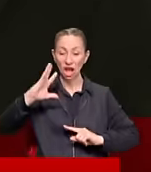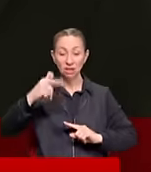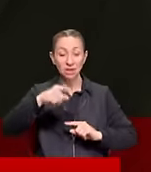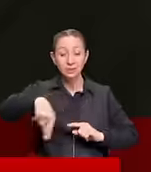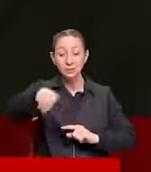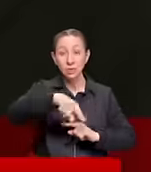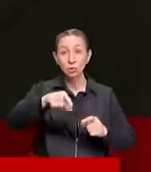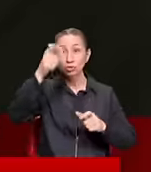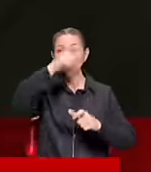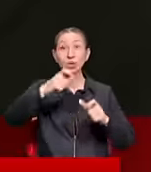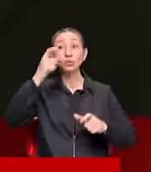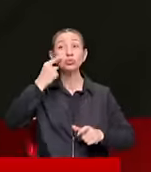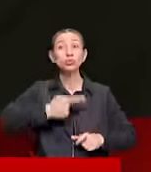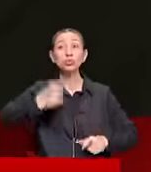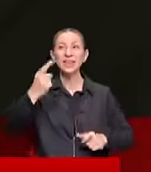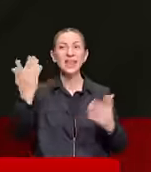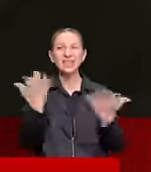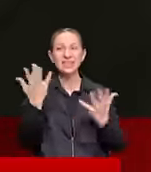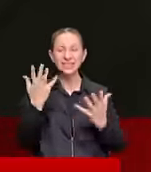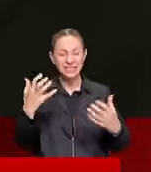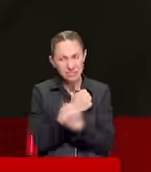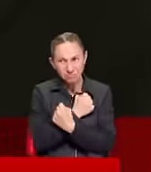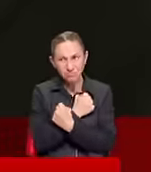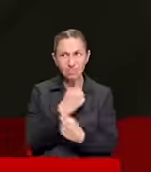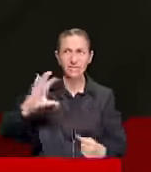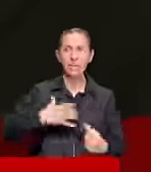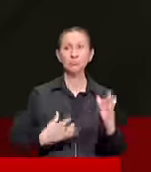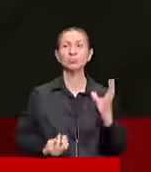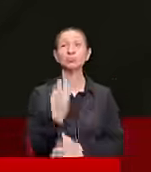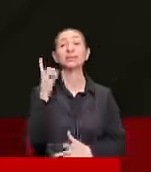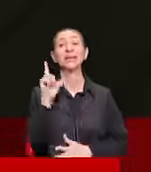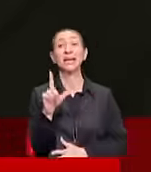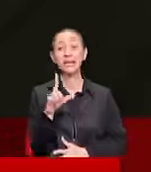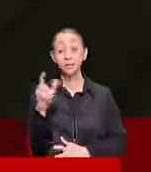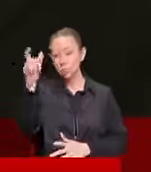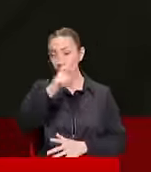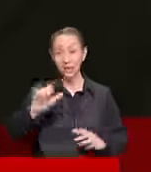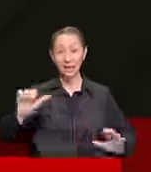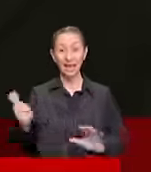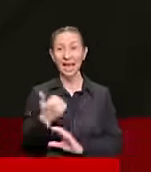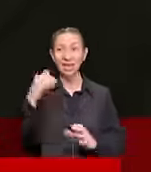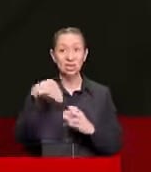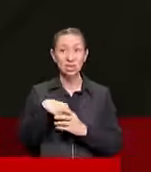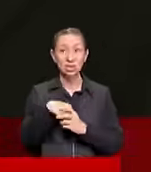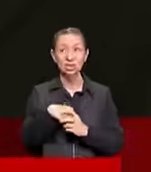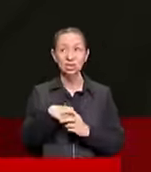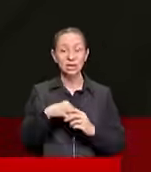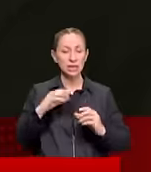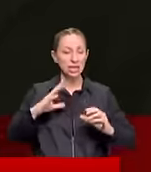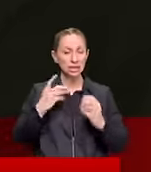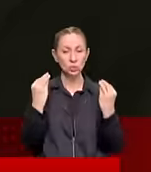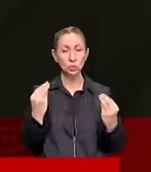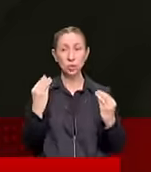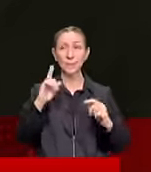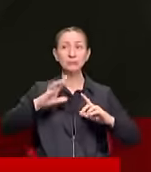nesillere bu Türkiye Cumhuriyeti'ne nasıl sımsıkı sarılmaları gerektiğini ve ülke değerleri açısından müreffeh bir